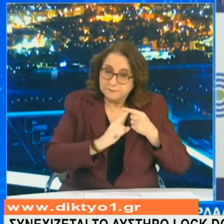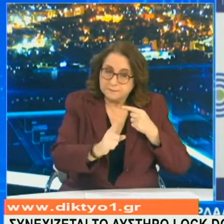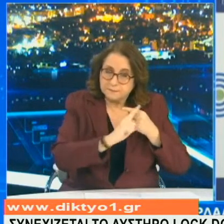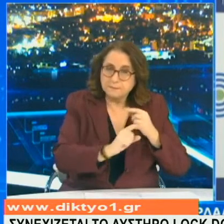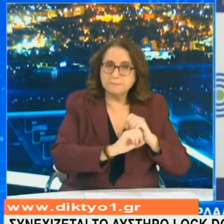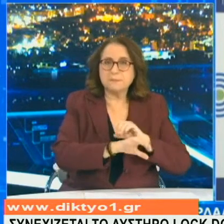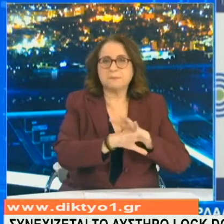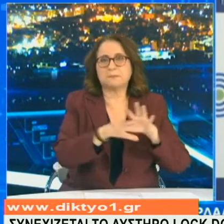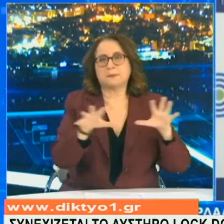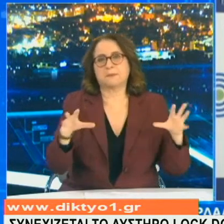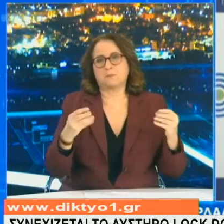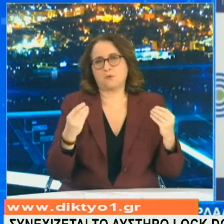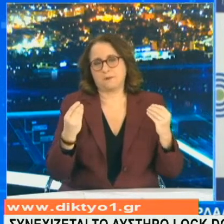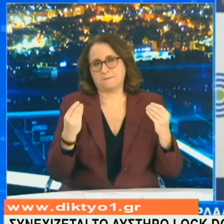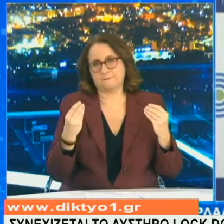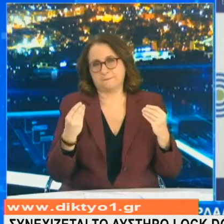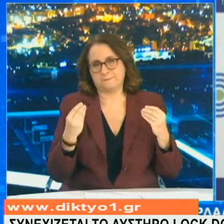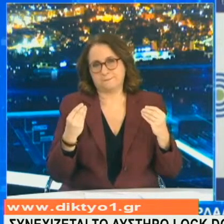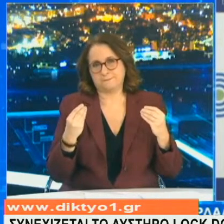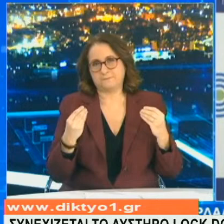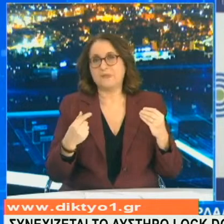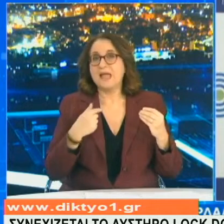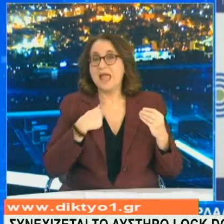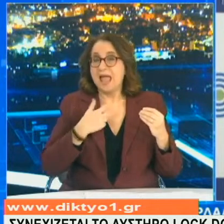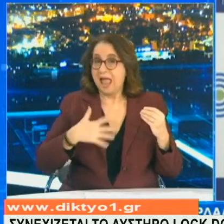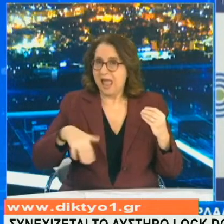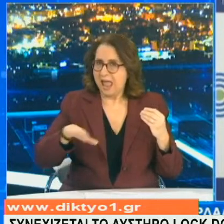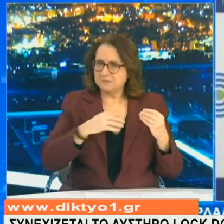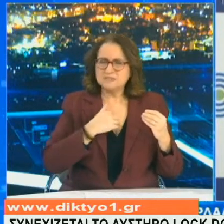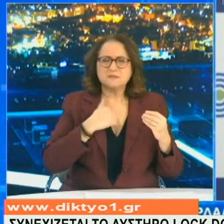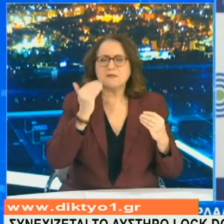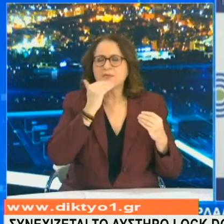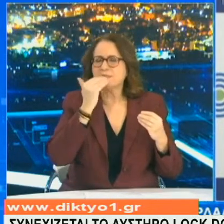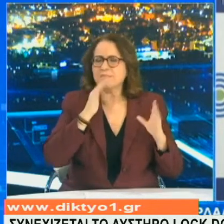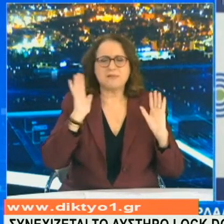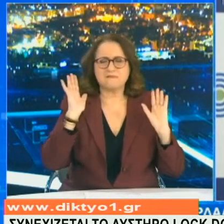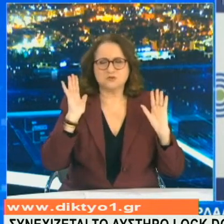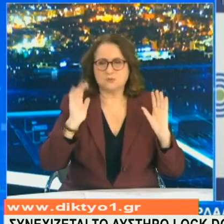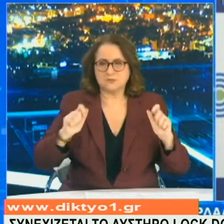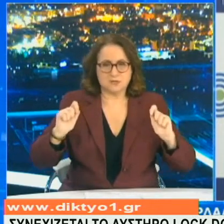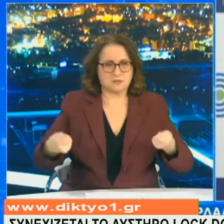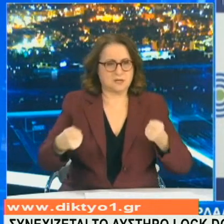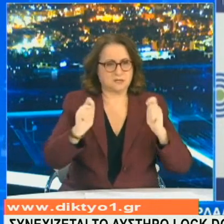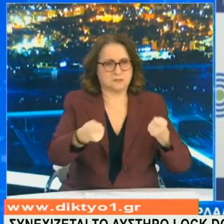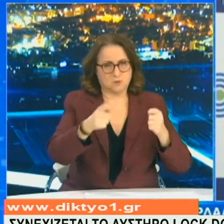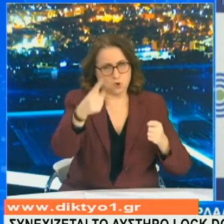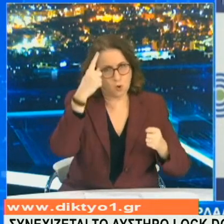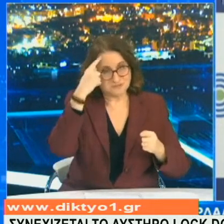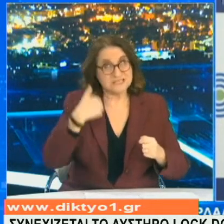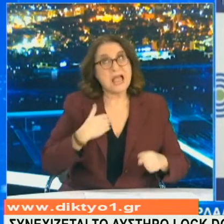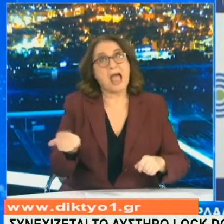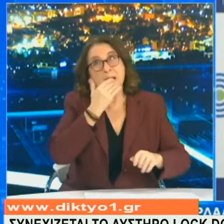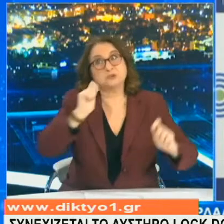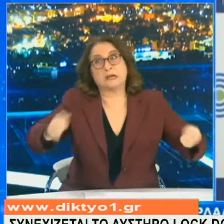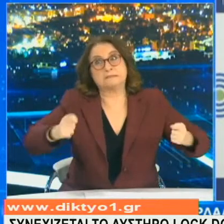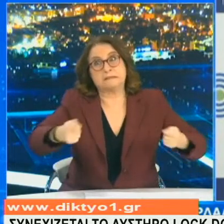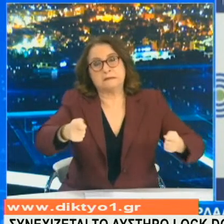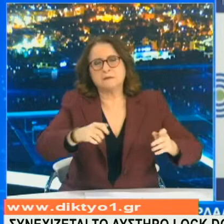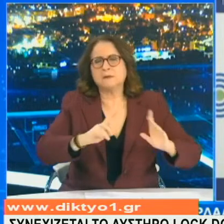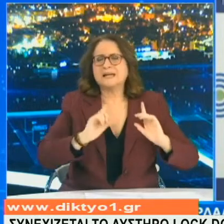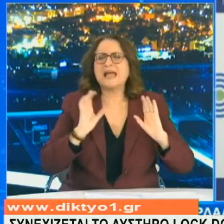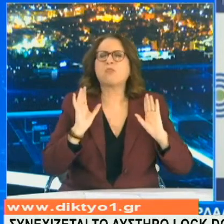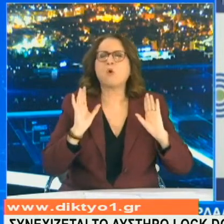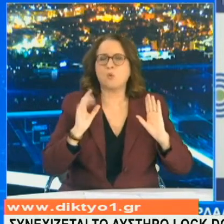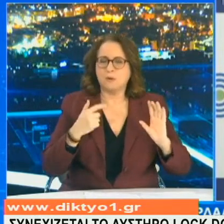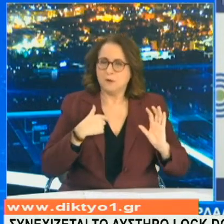αξιολόγηση. Στην πολιτική προστασία δεν βιαζόμαστε να κλείσουμε περιοχές. Αντίθετα, έχουμε άμεσα αντανακλαστικά